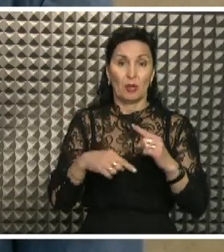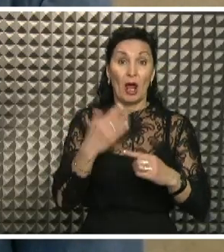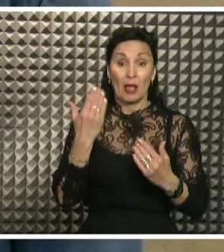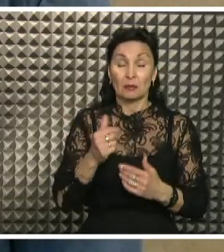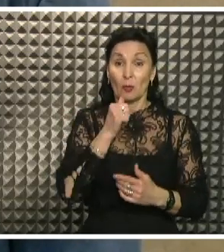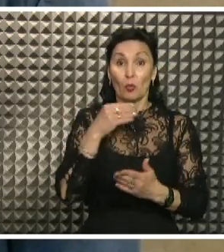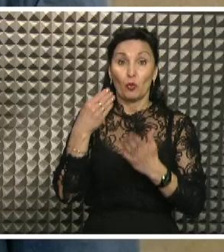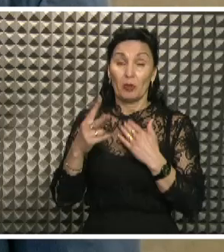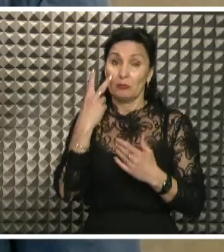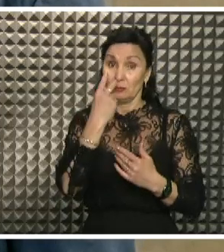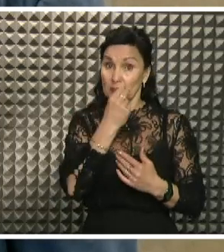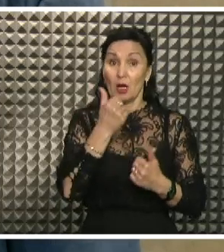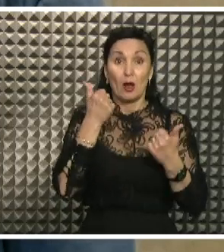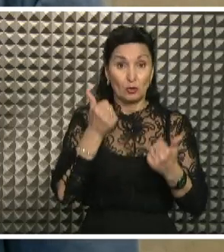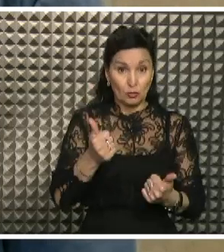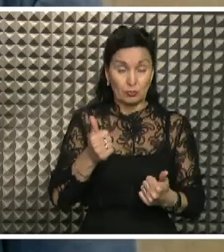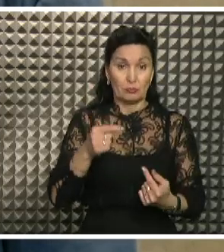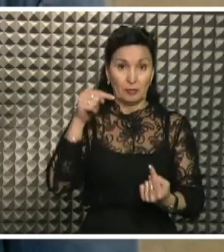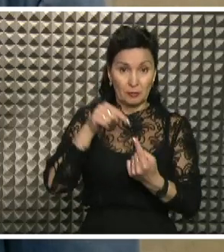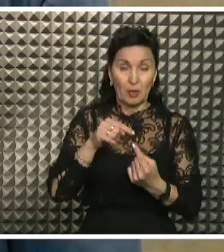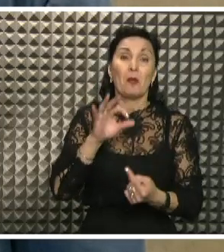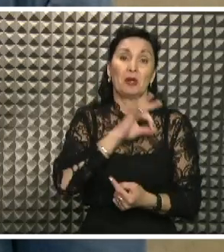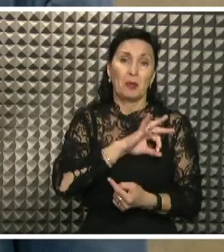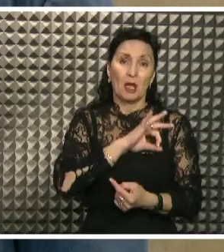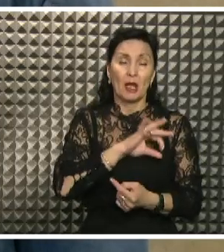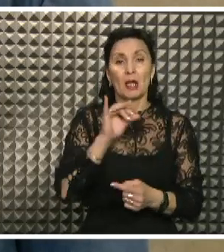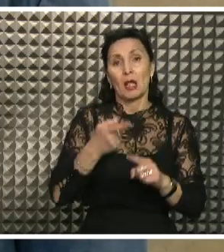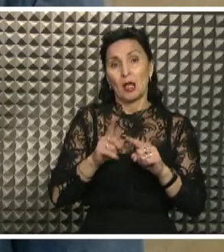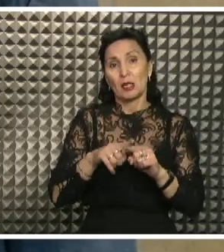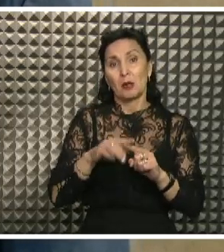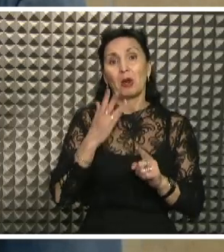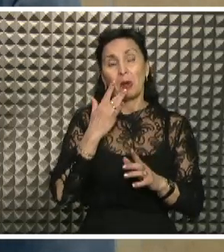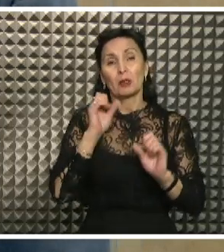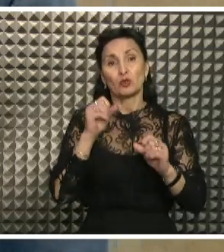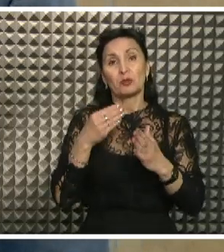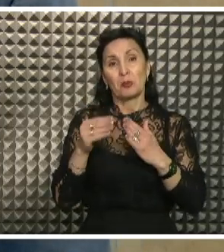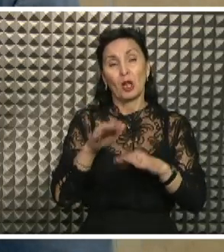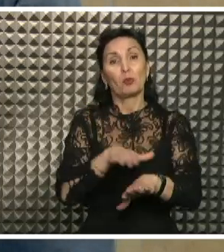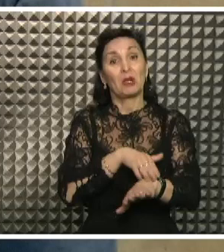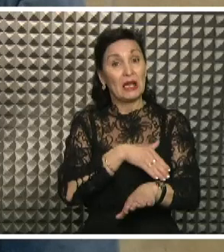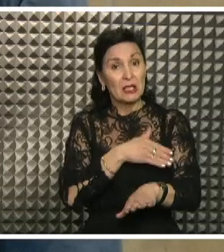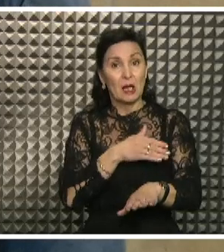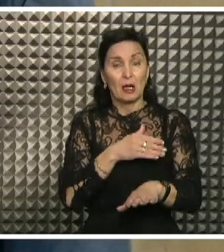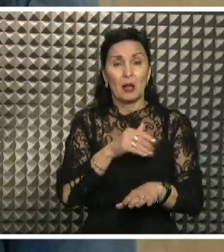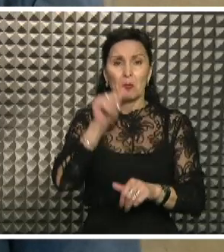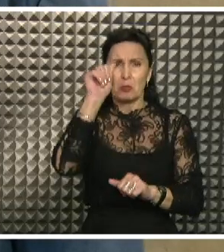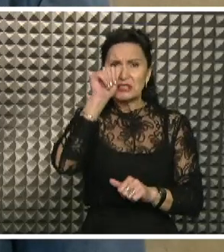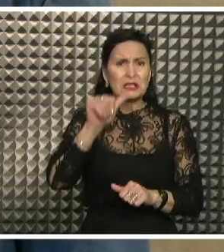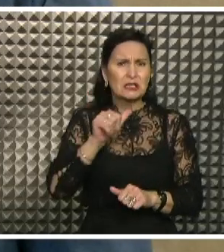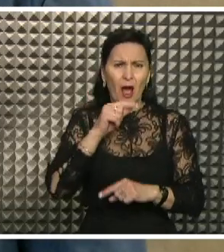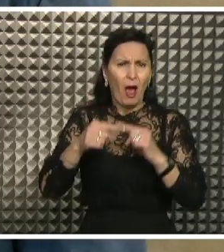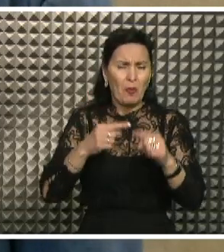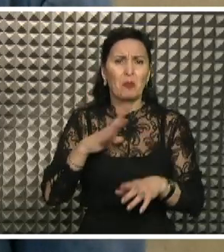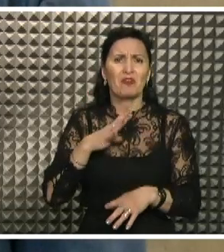переносится хорошо препарат, то применяете. Притом эти препараты можно применять длительно, то есть месяцами. Есть люди,